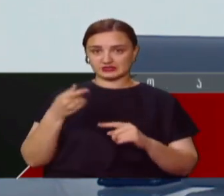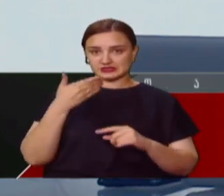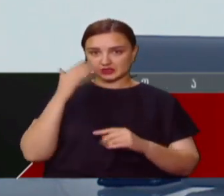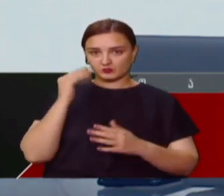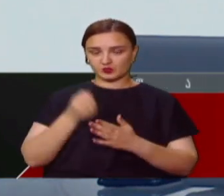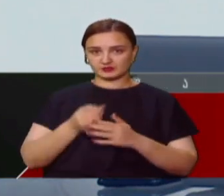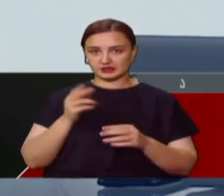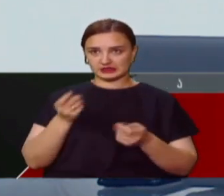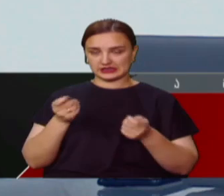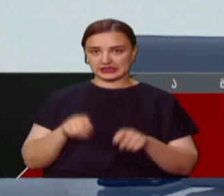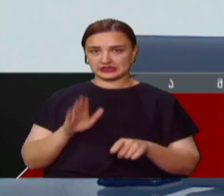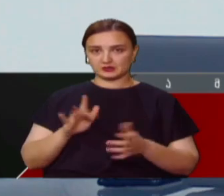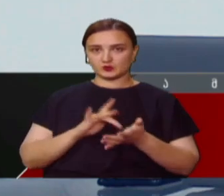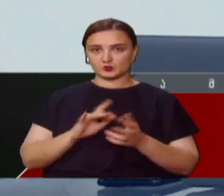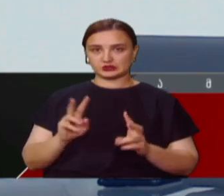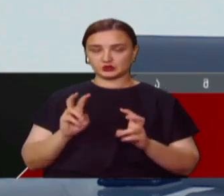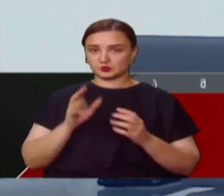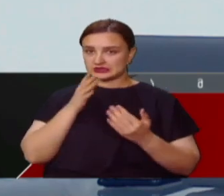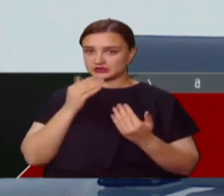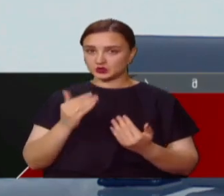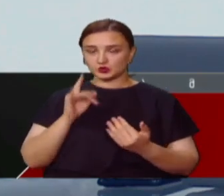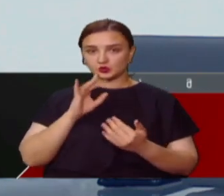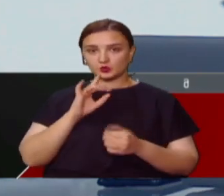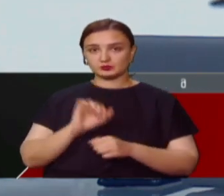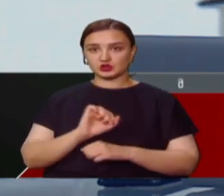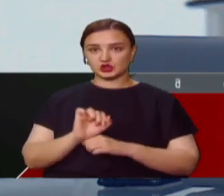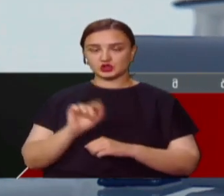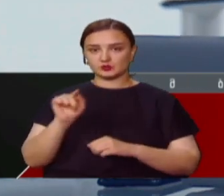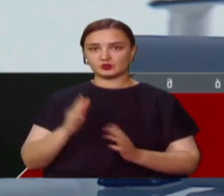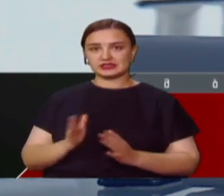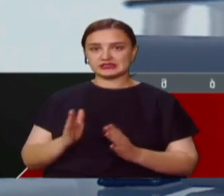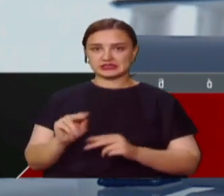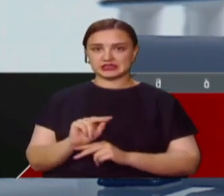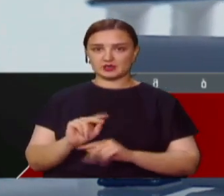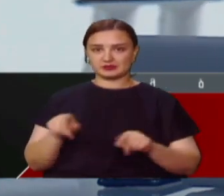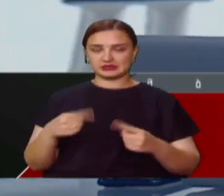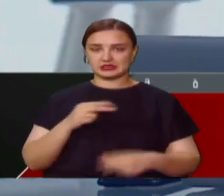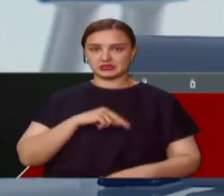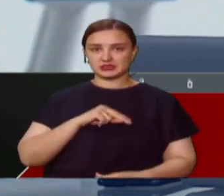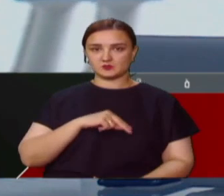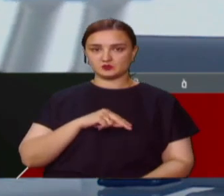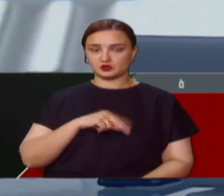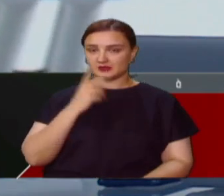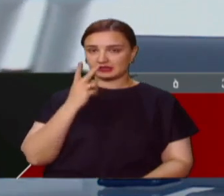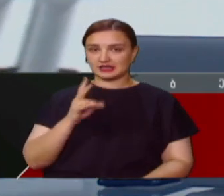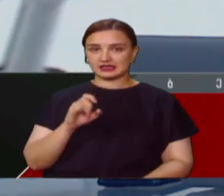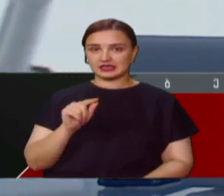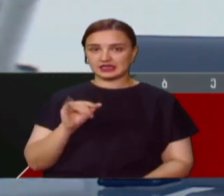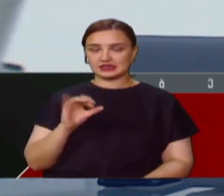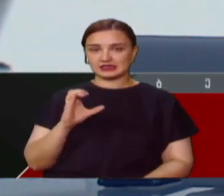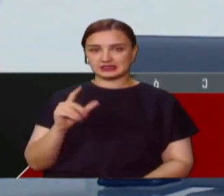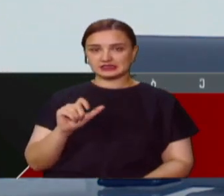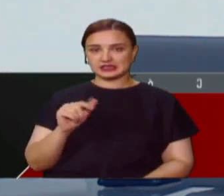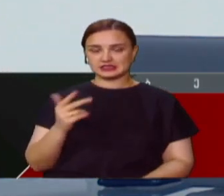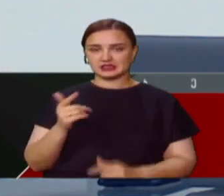ზაფხულამდე დაკეტილი იქნება ტურისტული სეზონით დროებით ასევე შეჩერდება თუშეთში მიმავალი გზის რეაბილიტაციის სამუშაოები ნახეთ ნათია ქენქაძის და